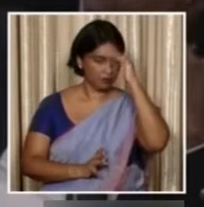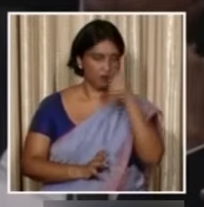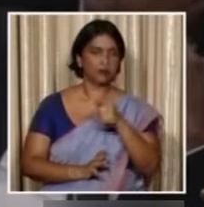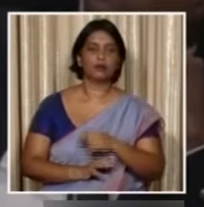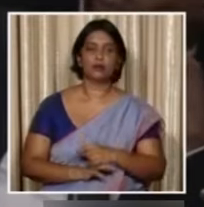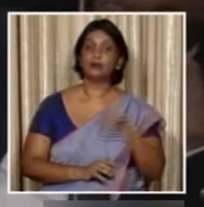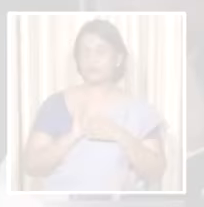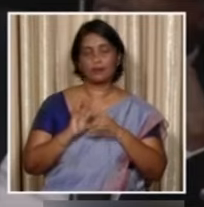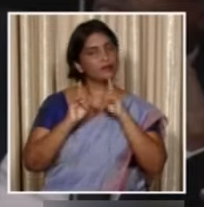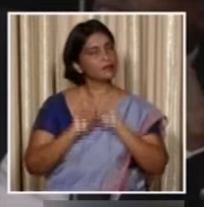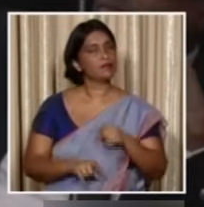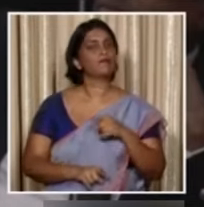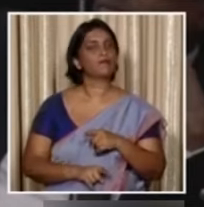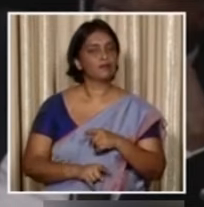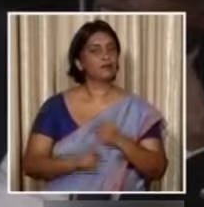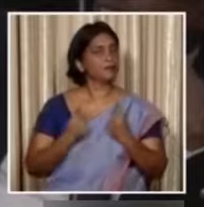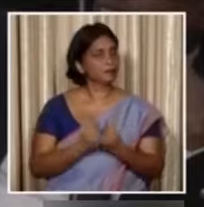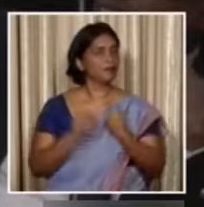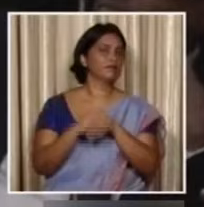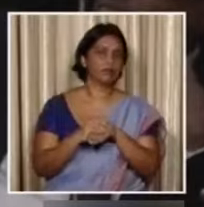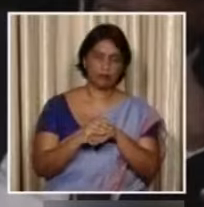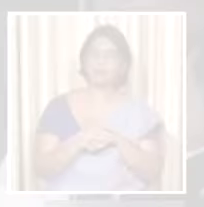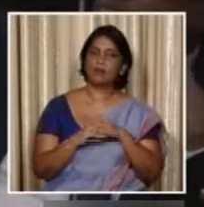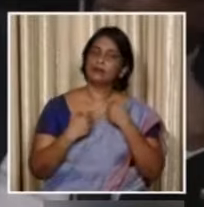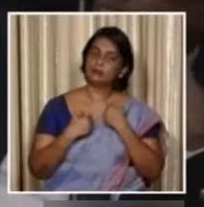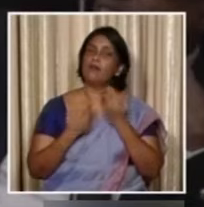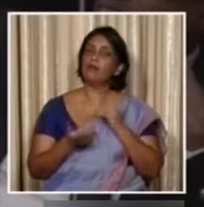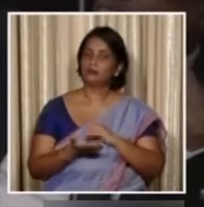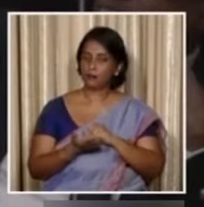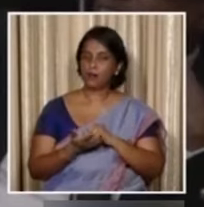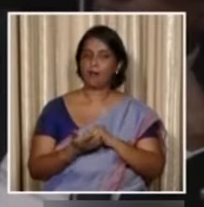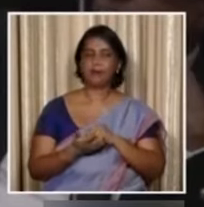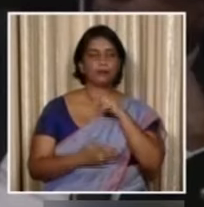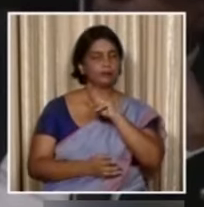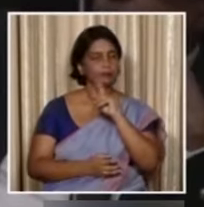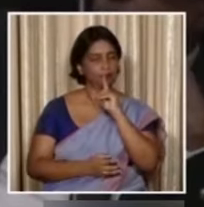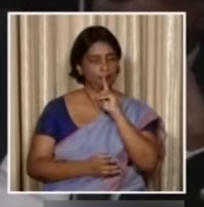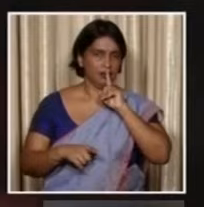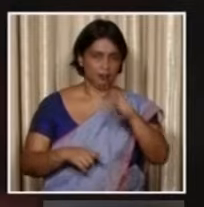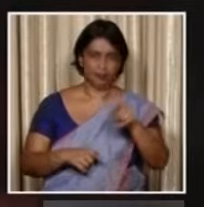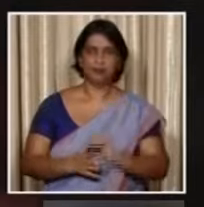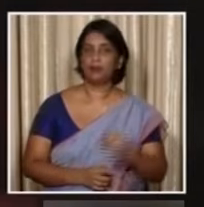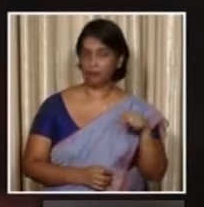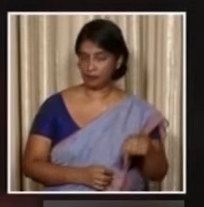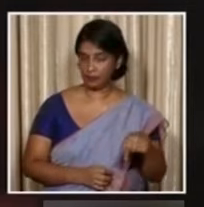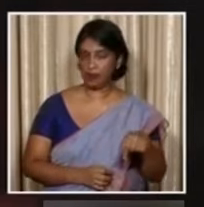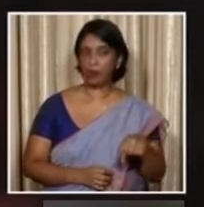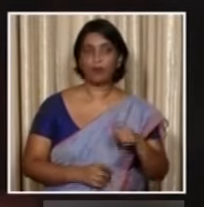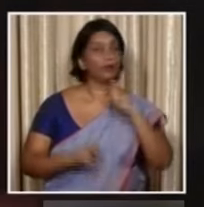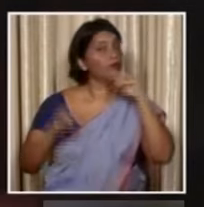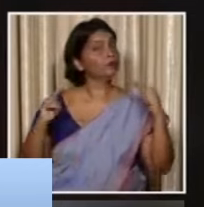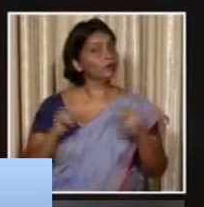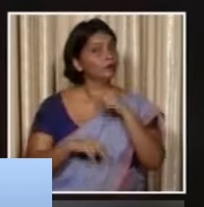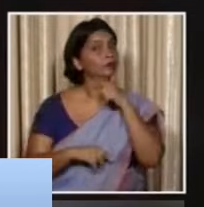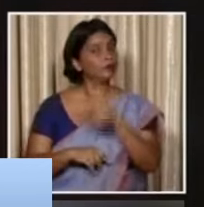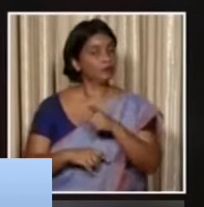කතානායකතුමාට මේ පිළිබඳ හැකි ඉක්මනින් මැදිහත් වෙන ලෙස අපි යලිත් ඔබතුමාට දන්වා සිටිනවා. දැන්